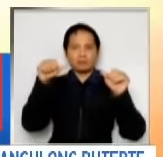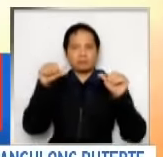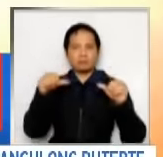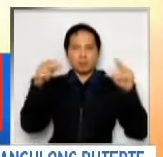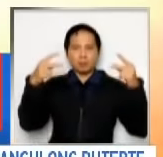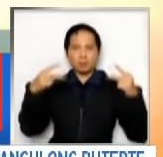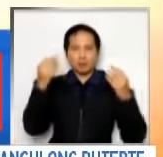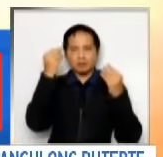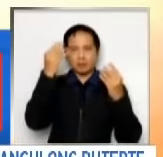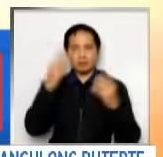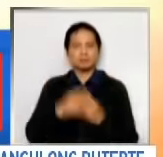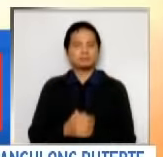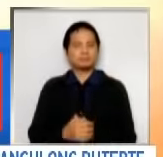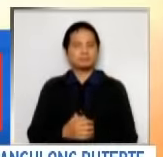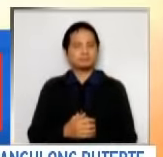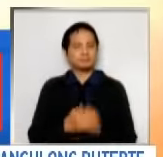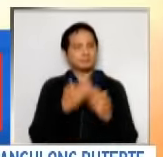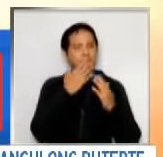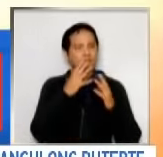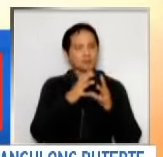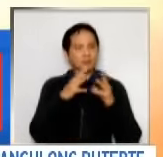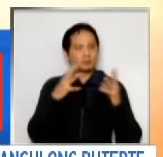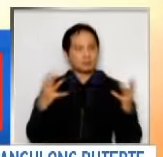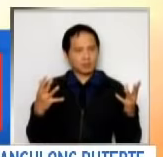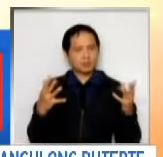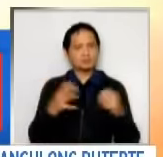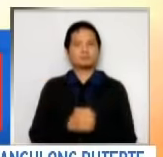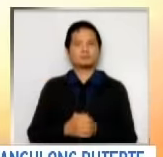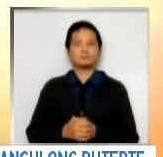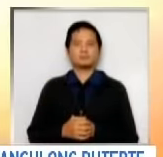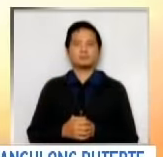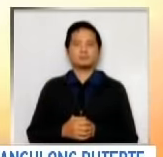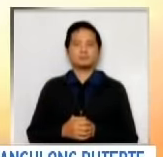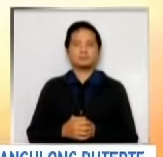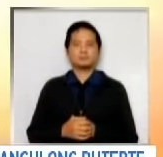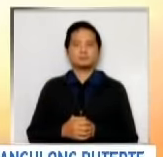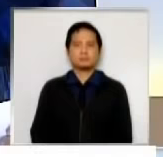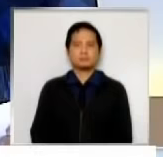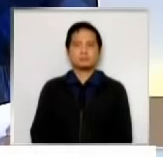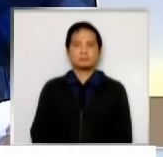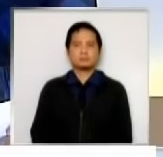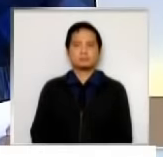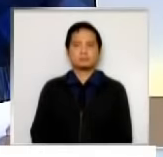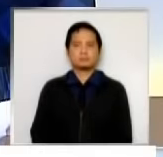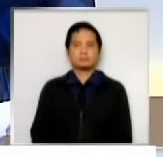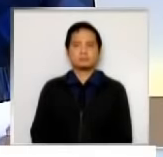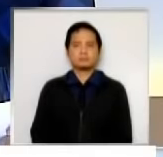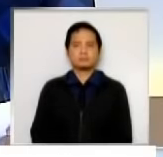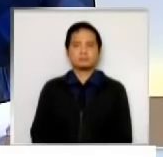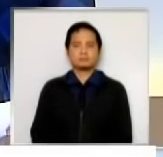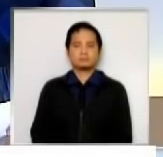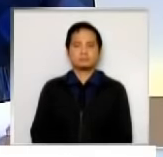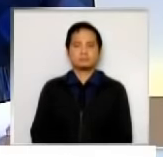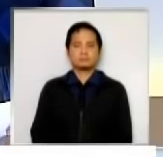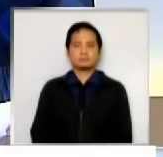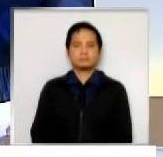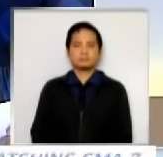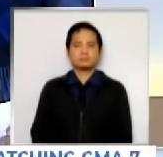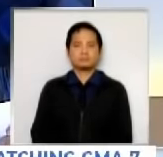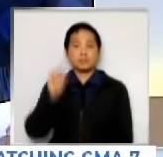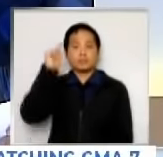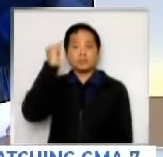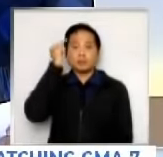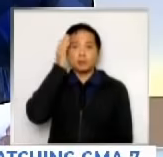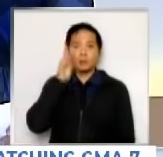Transportation Assistant Secretary Attorney Mark Steven Pastor. Iimbestigahan ng kamera kung maaari bang